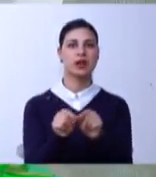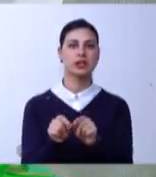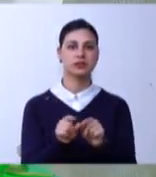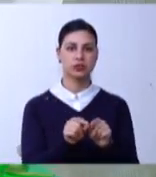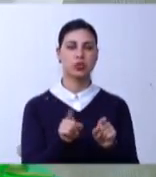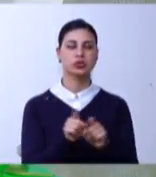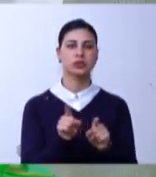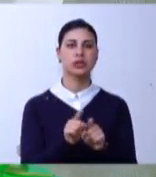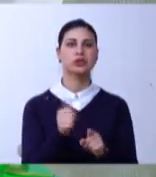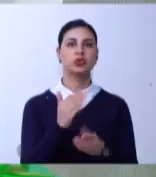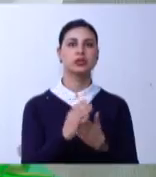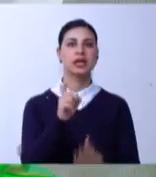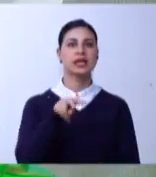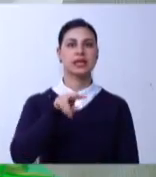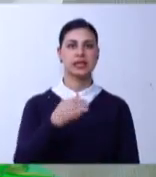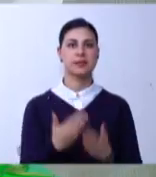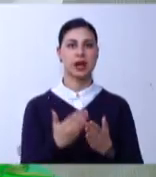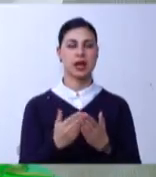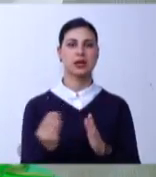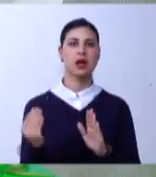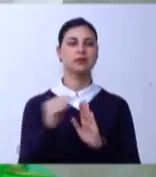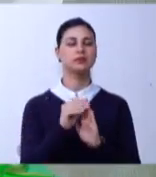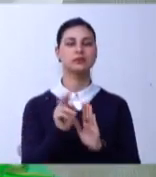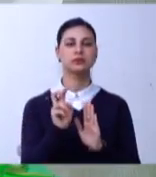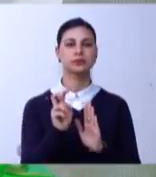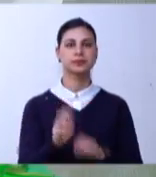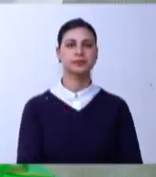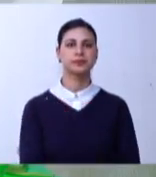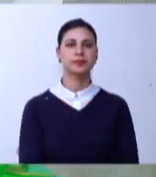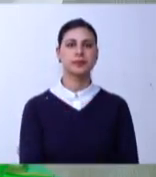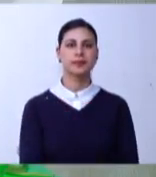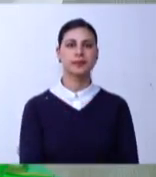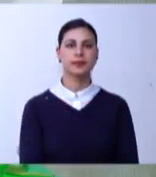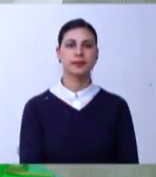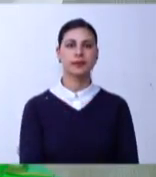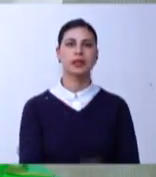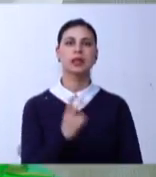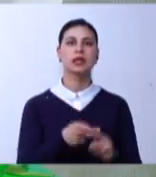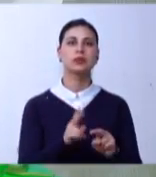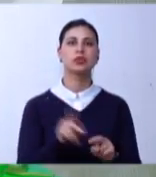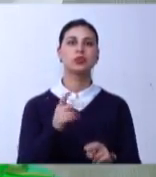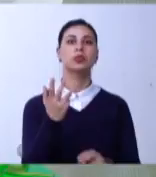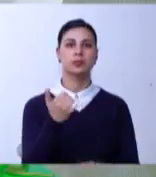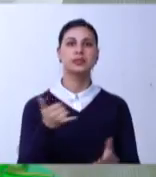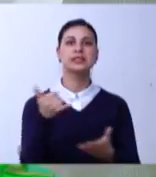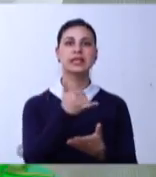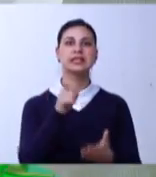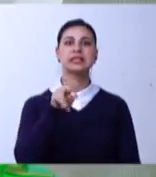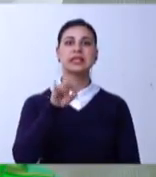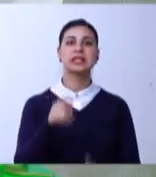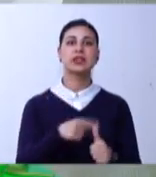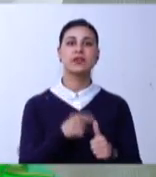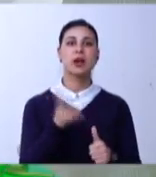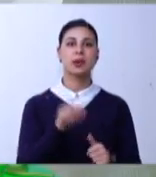ისეთ კომპონენტთან, ხილის ზონაში, ხილის, იმიტომ რომ დიახზეთის ხილი ჰქვია მას,